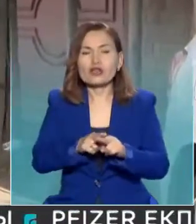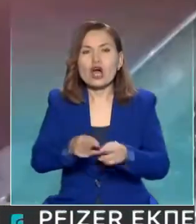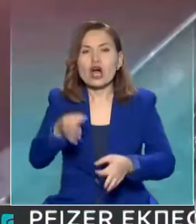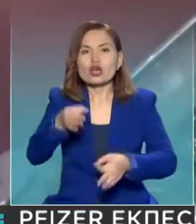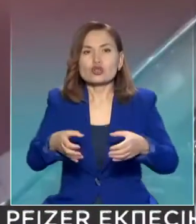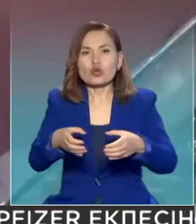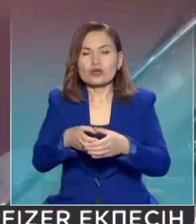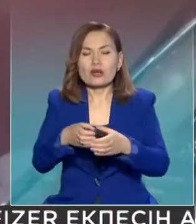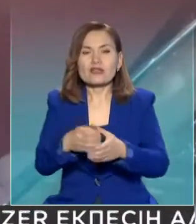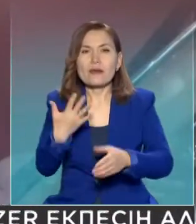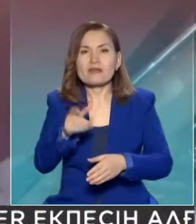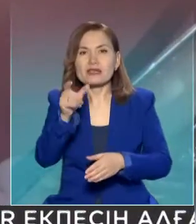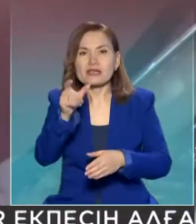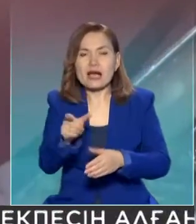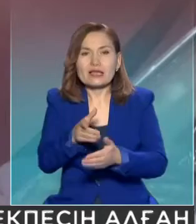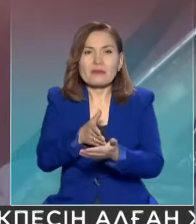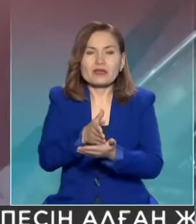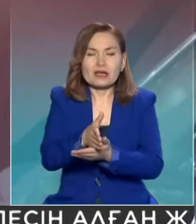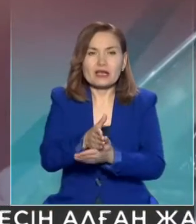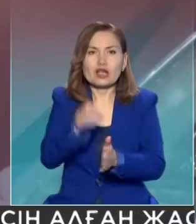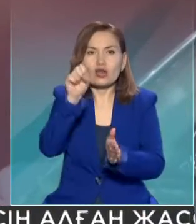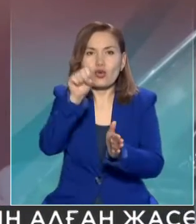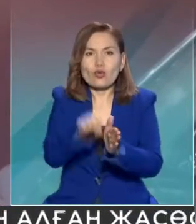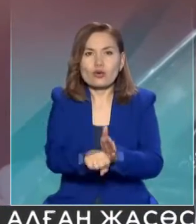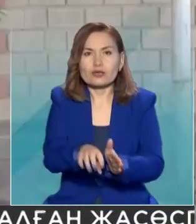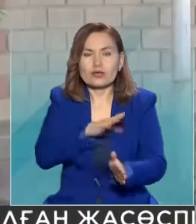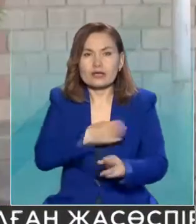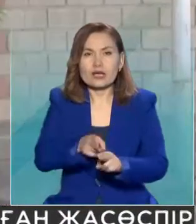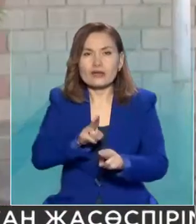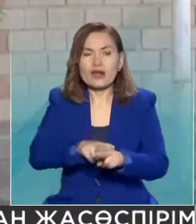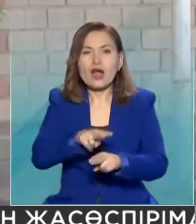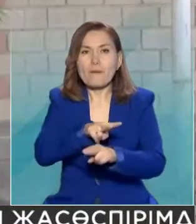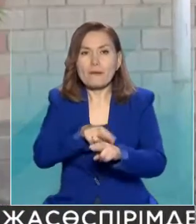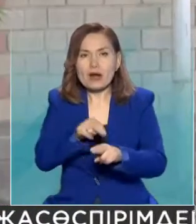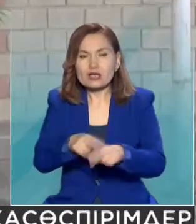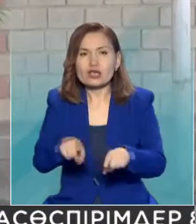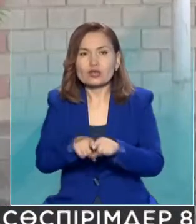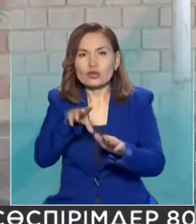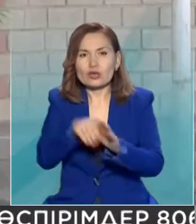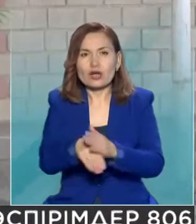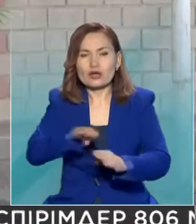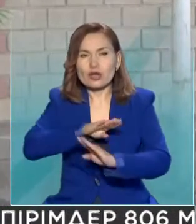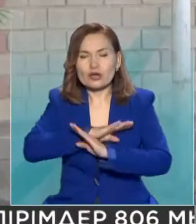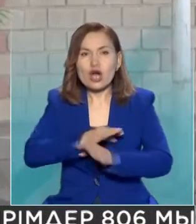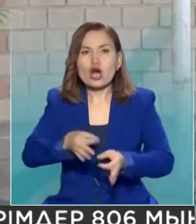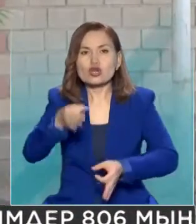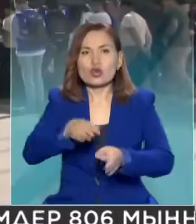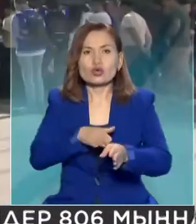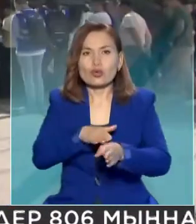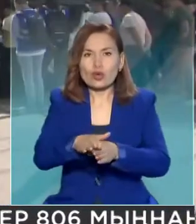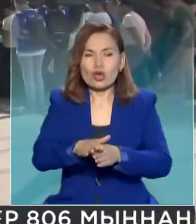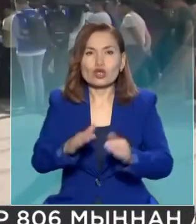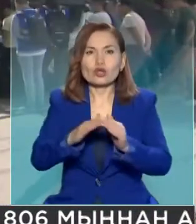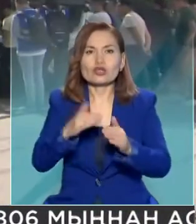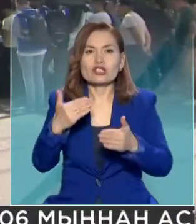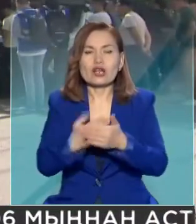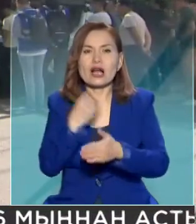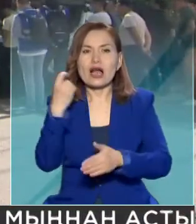5 адамды атып жазым еткен. Оның екеуі полиция қызметкері, көз жұмғандардың қатарында сот орындаушысы мен үйдің жаңа иесі де болған.